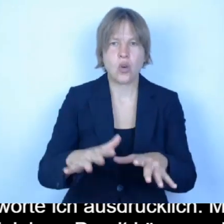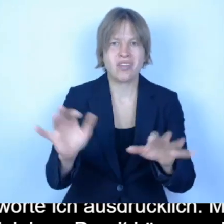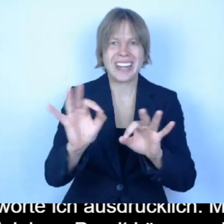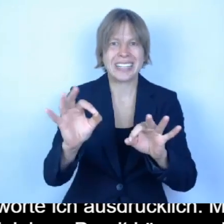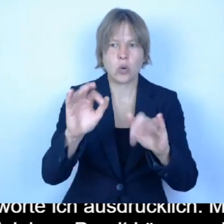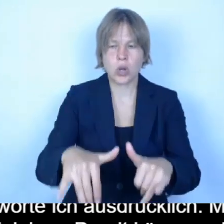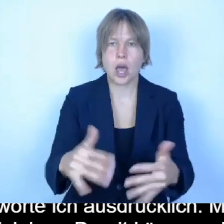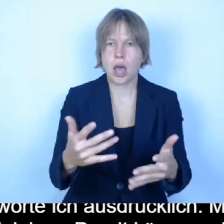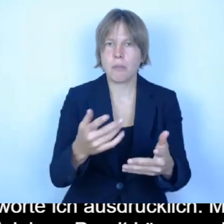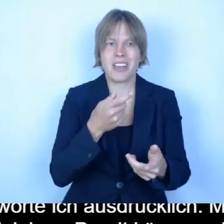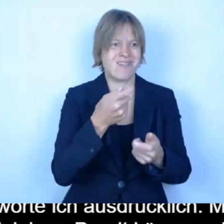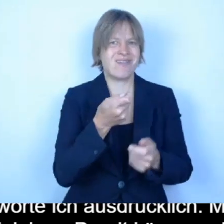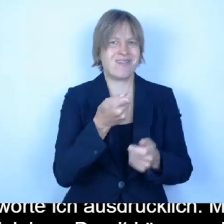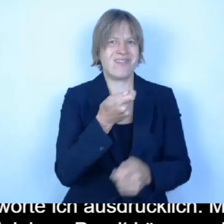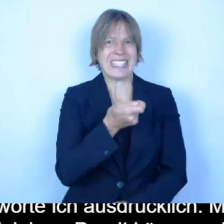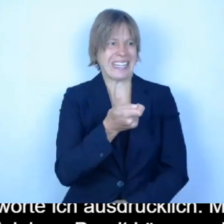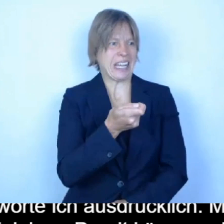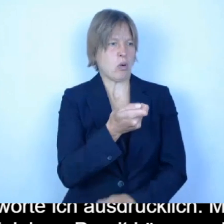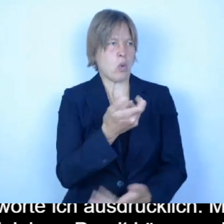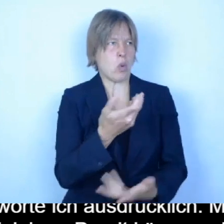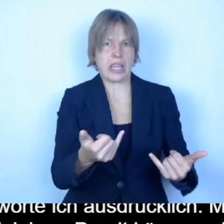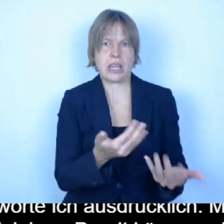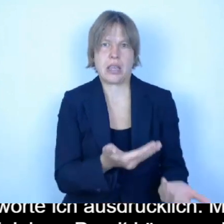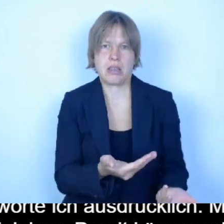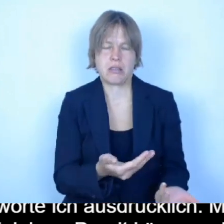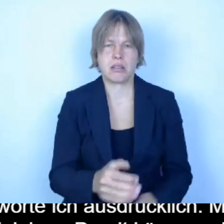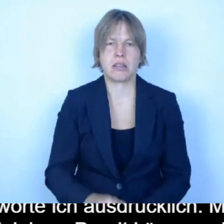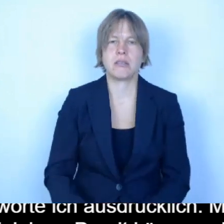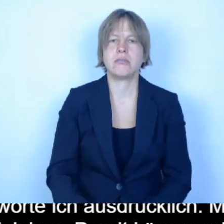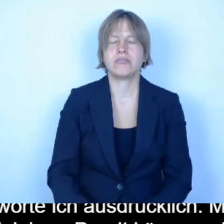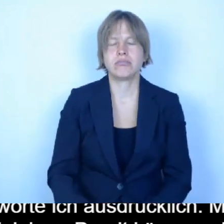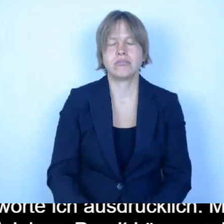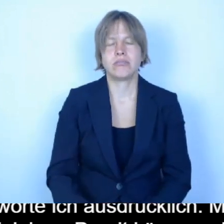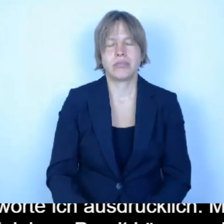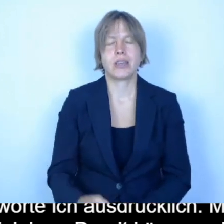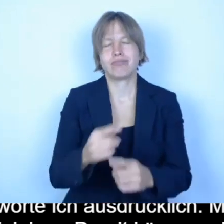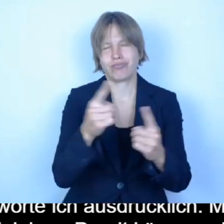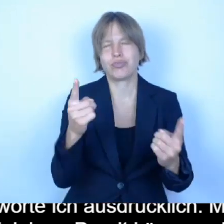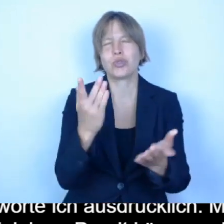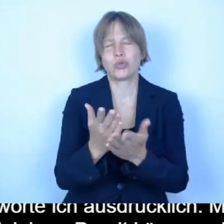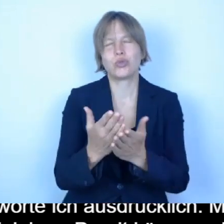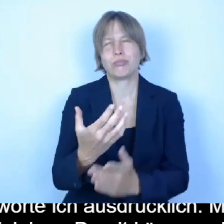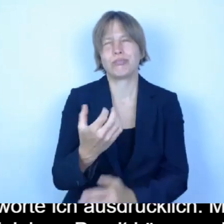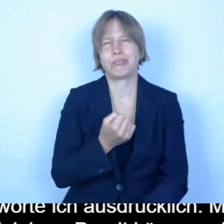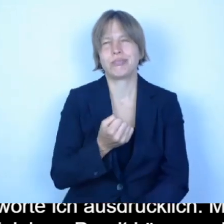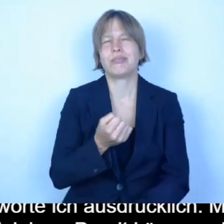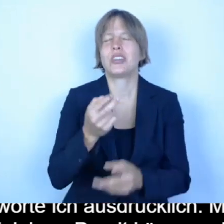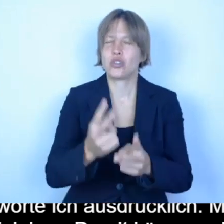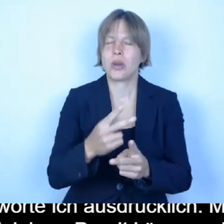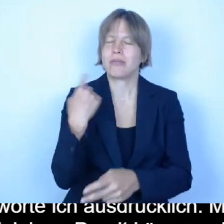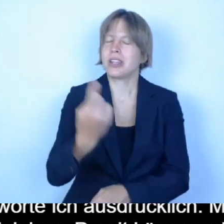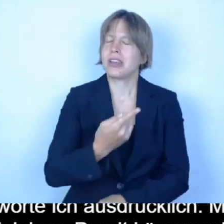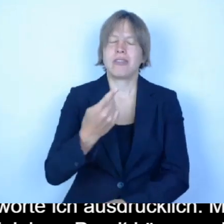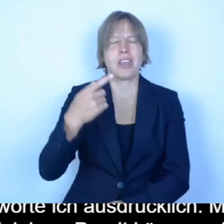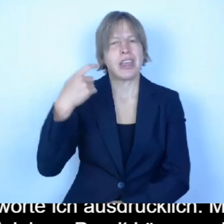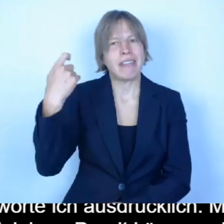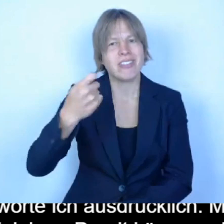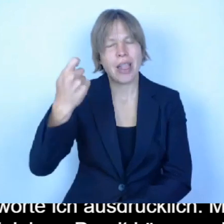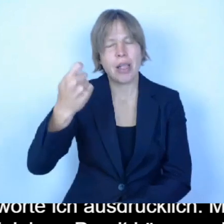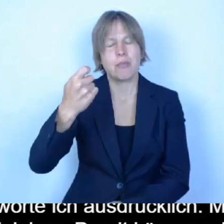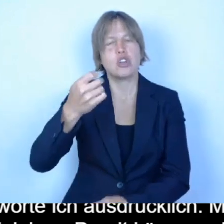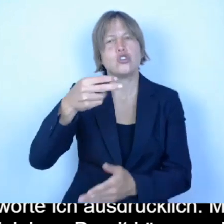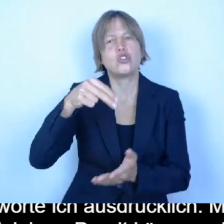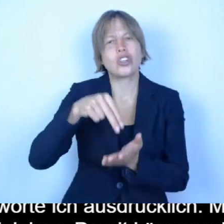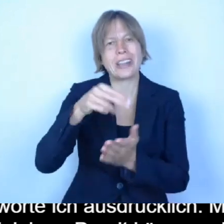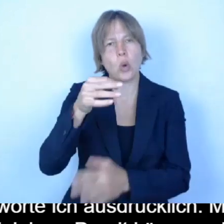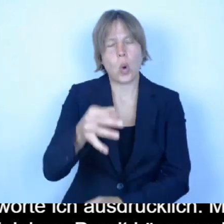hinter dem Kino- und Filmstandort Bayern. Wir wollen, dass der Film und alles um ihn herum natürlich uns auch in einigen Monaten noch